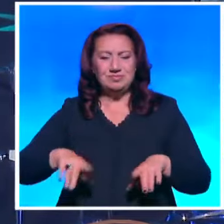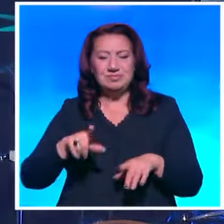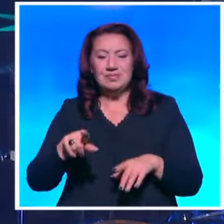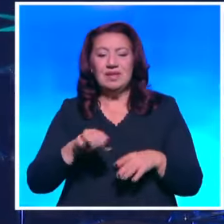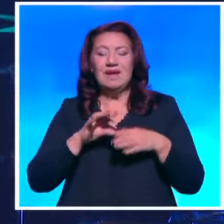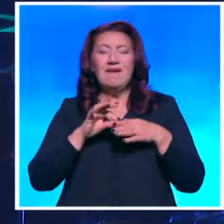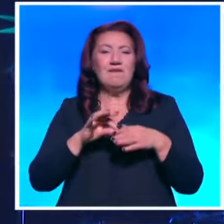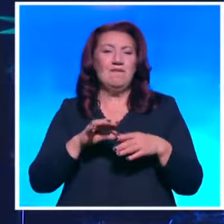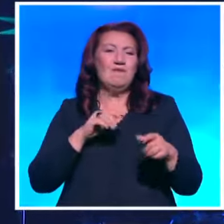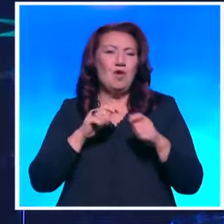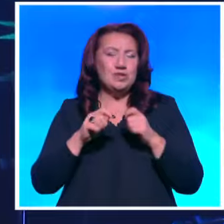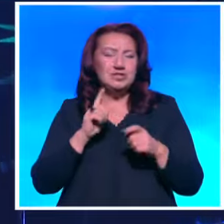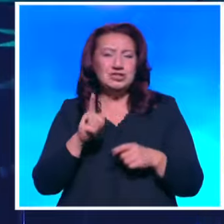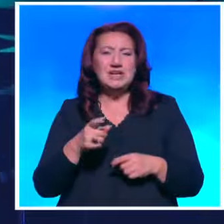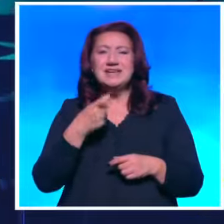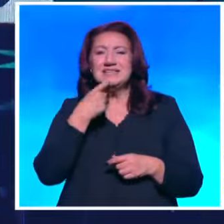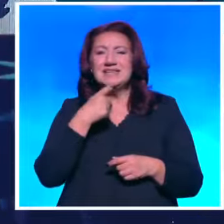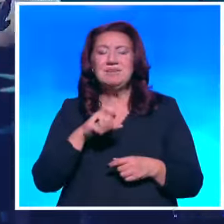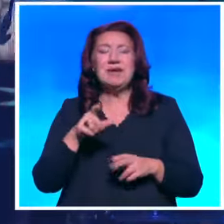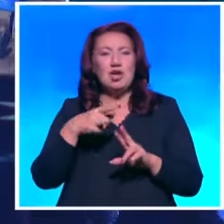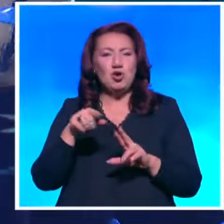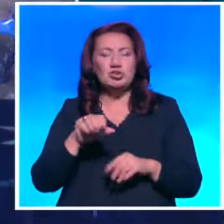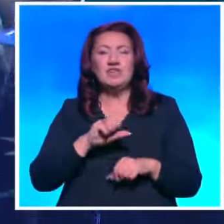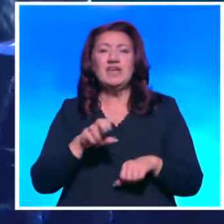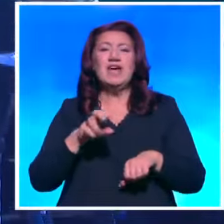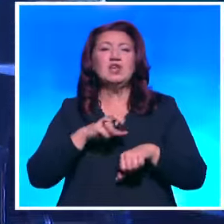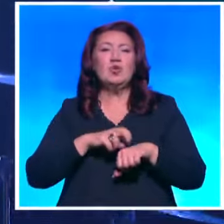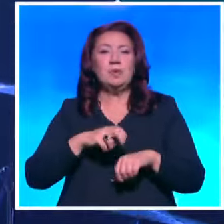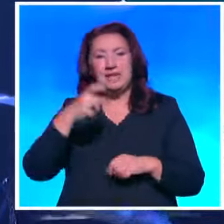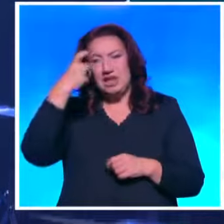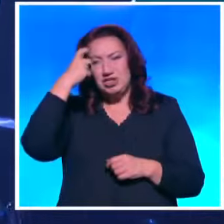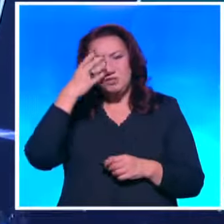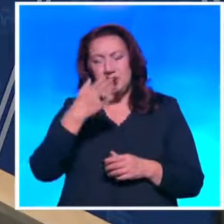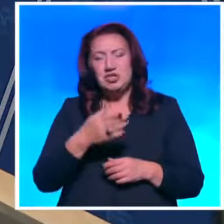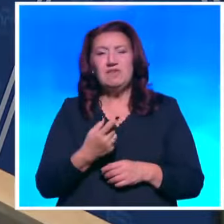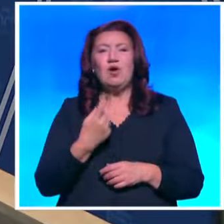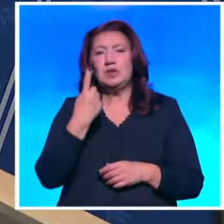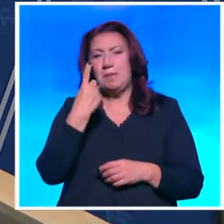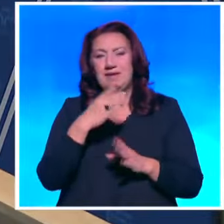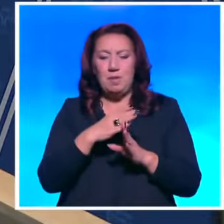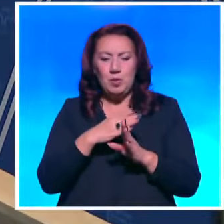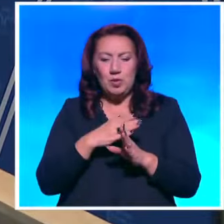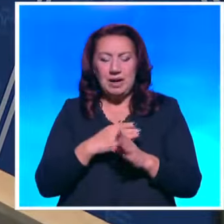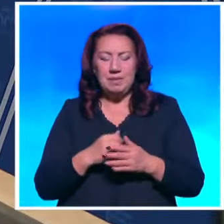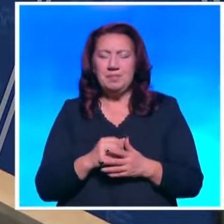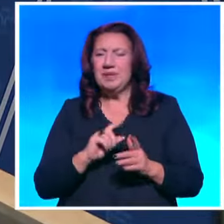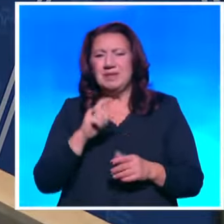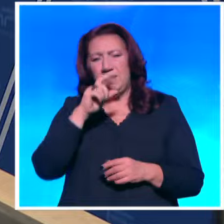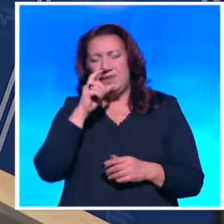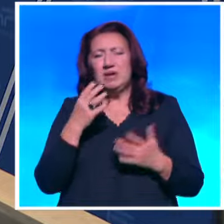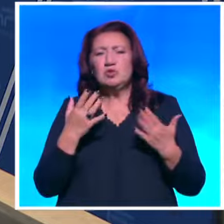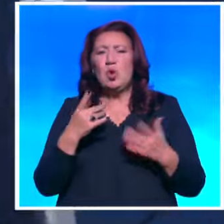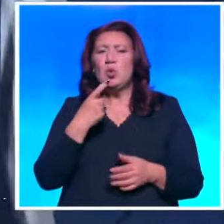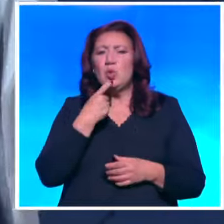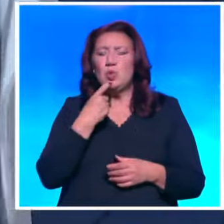сутрин по БТВ Златимир Йочев и Добрина Чешмеджиева, водеща на референдум по БНТ. Не е важното на колко си, от кой град